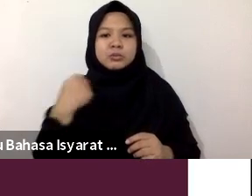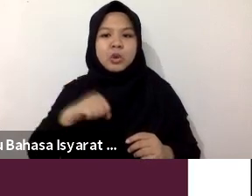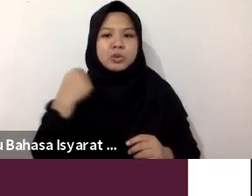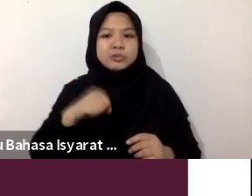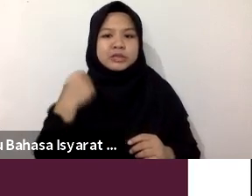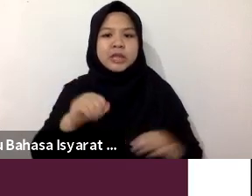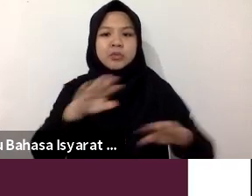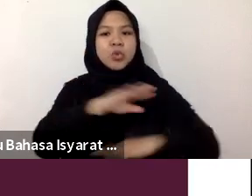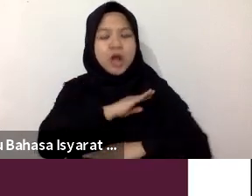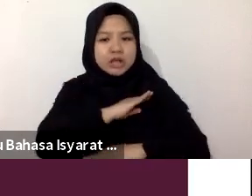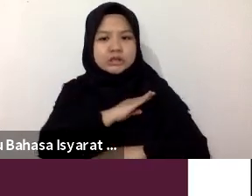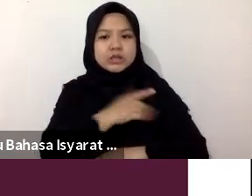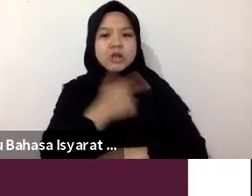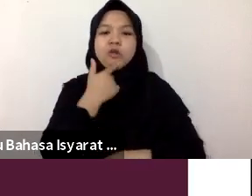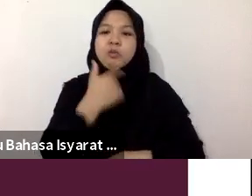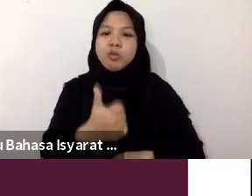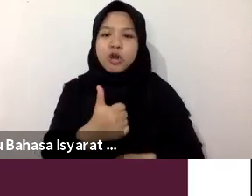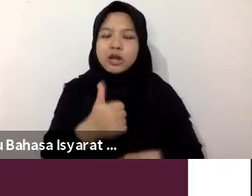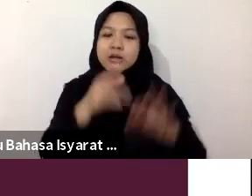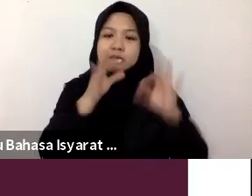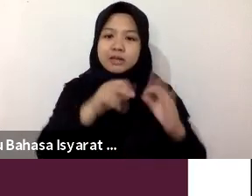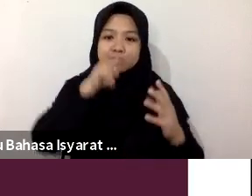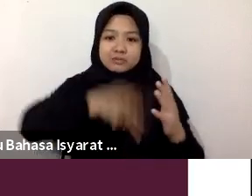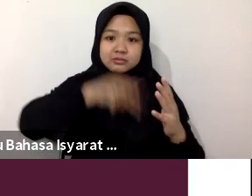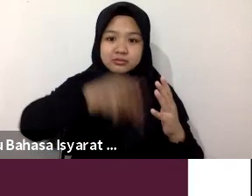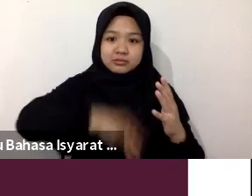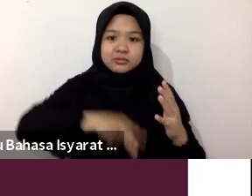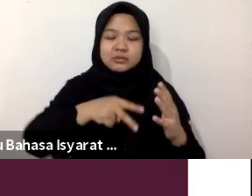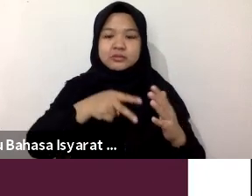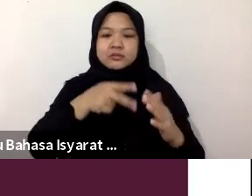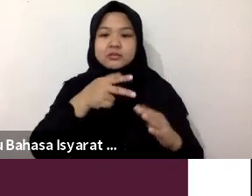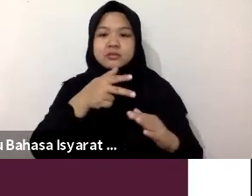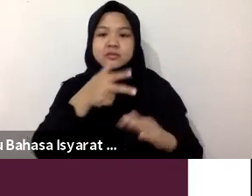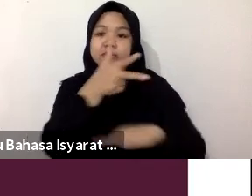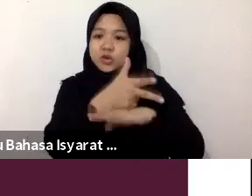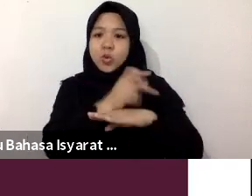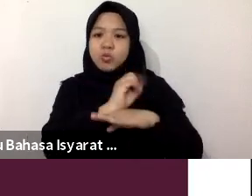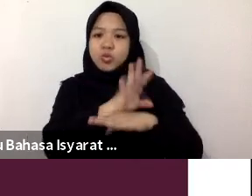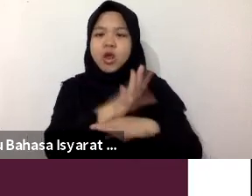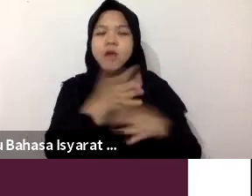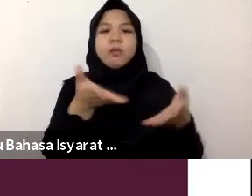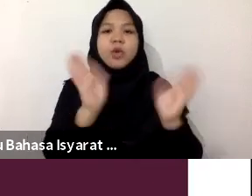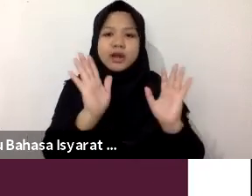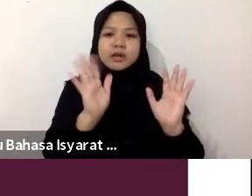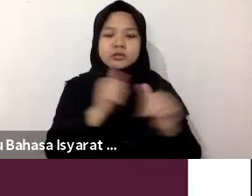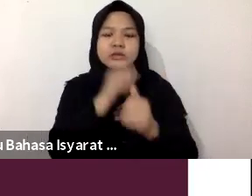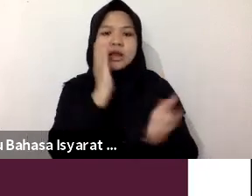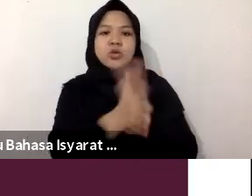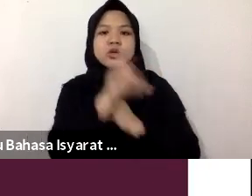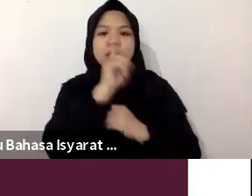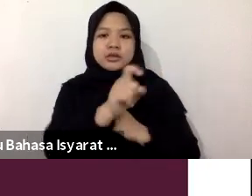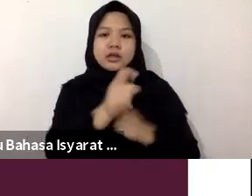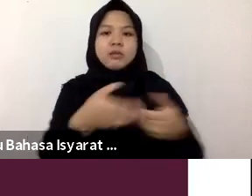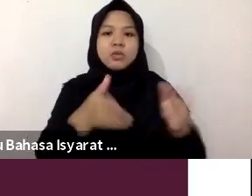memuaskan pertanyaannya, boleh loh pas dibacain pertanyaannya dibuka videonya, terus bertanya langsung, nanggepin